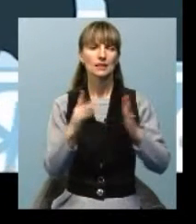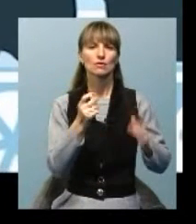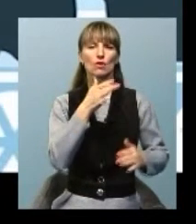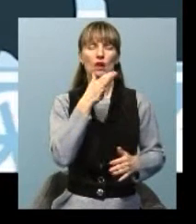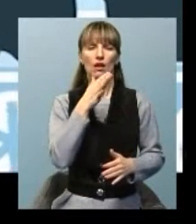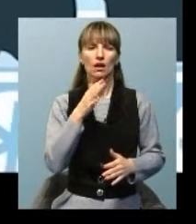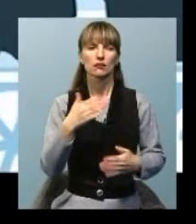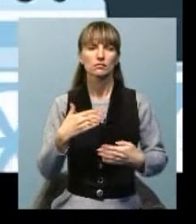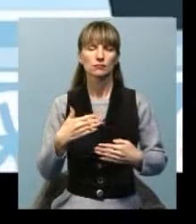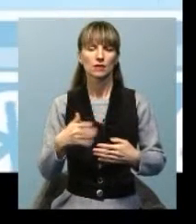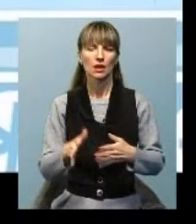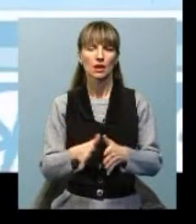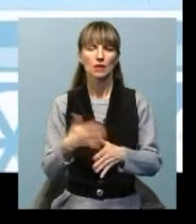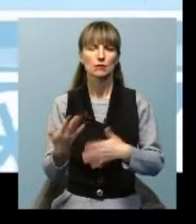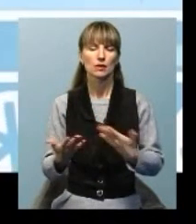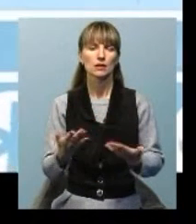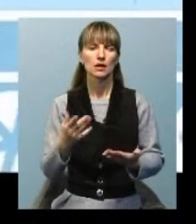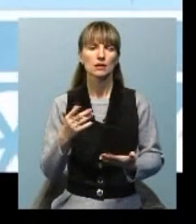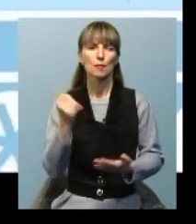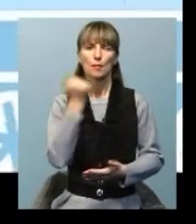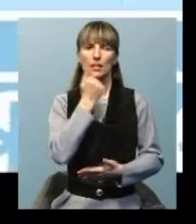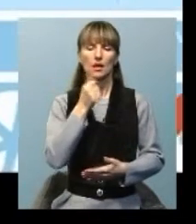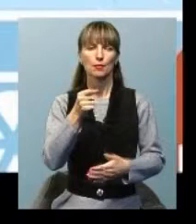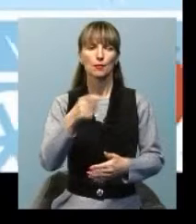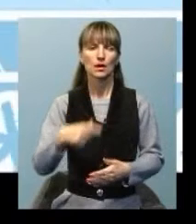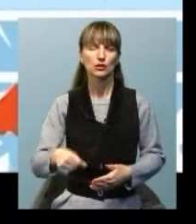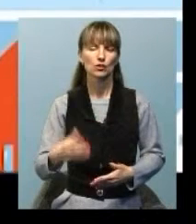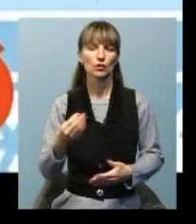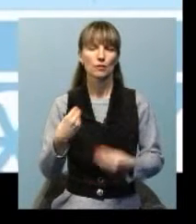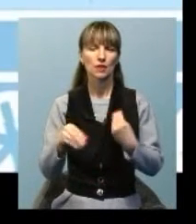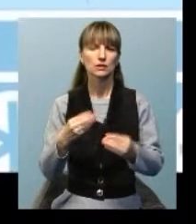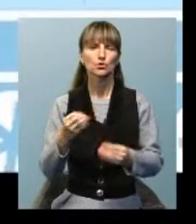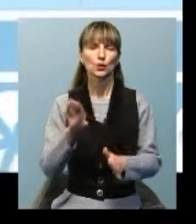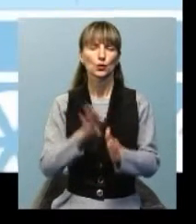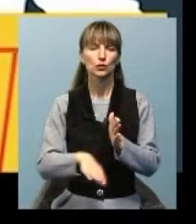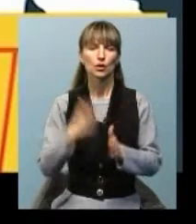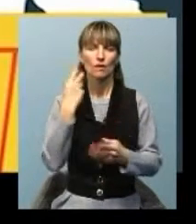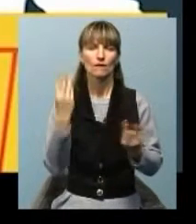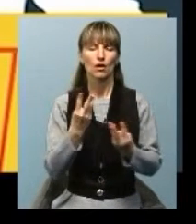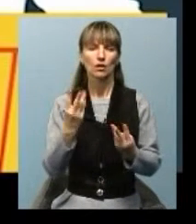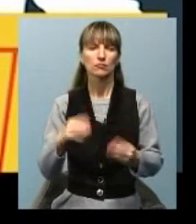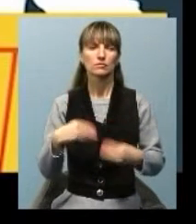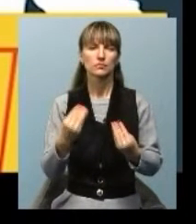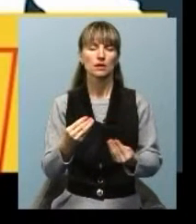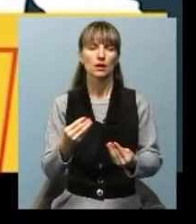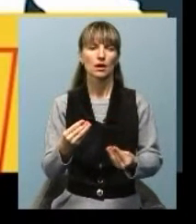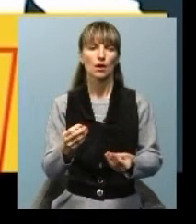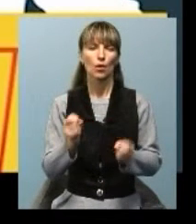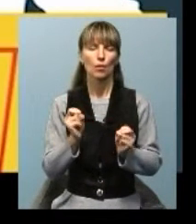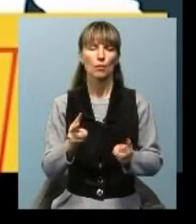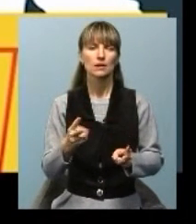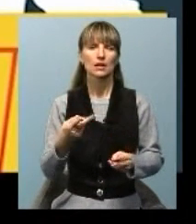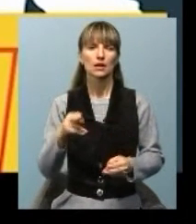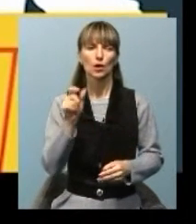не розкладається зручний матеріал пластикових пляшок. Ще гірше, коли пляшки попадають у вогонь. Виділяється надзвичайно шкідливий